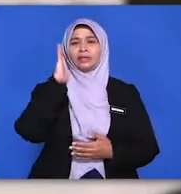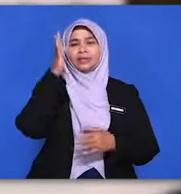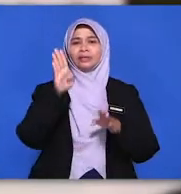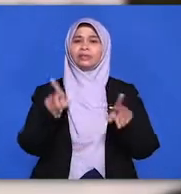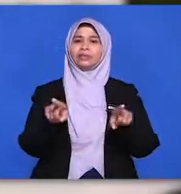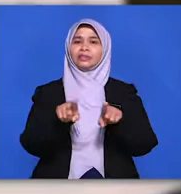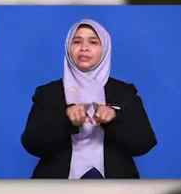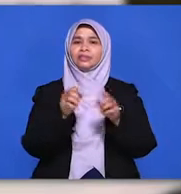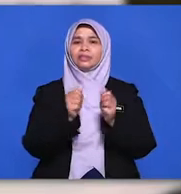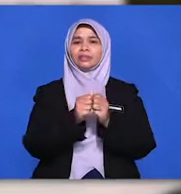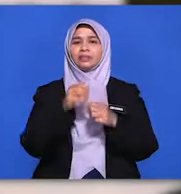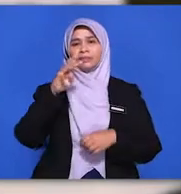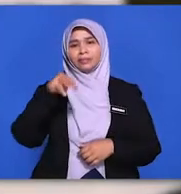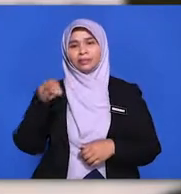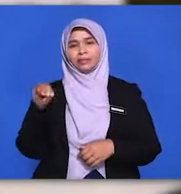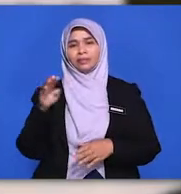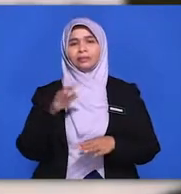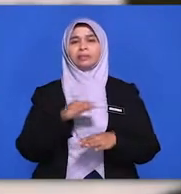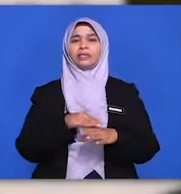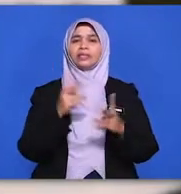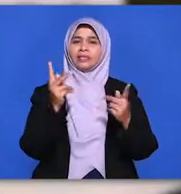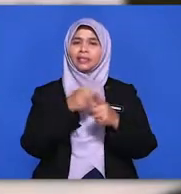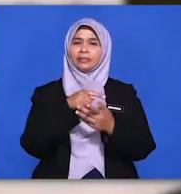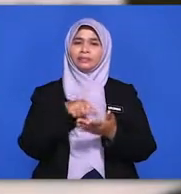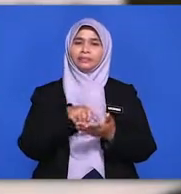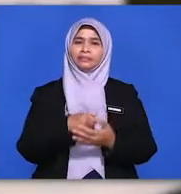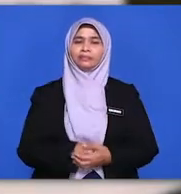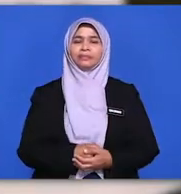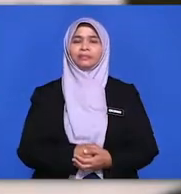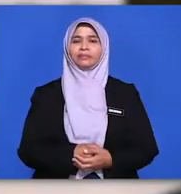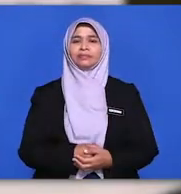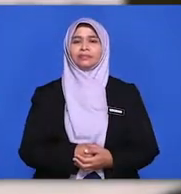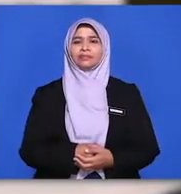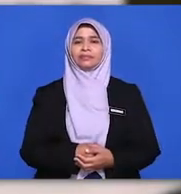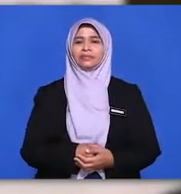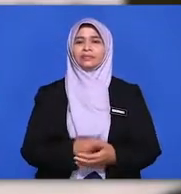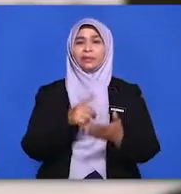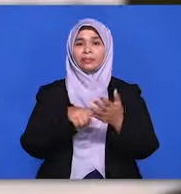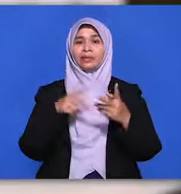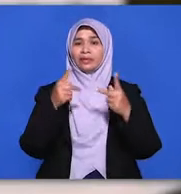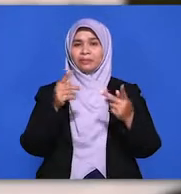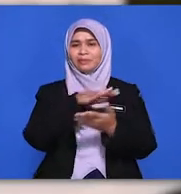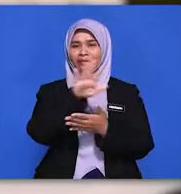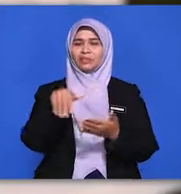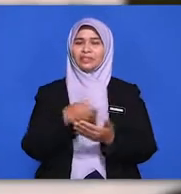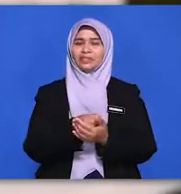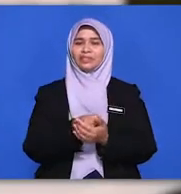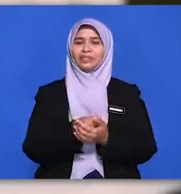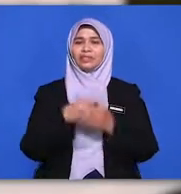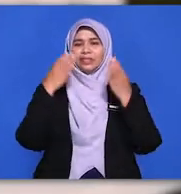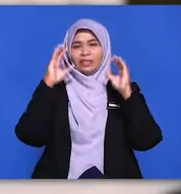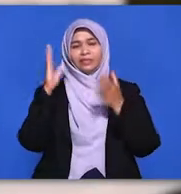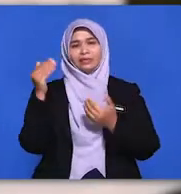bersama dengan murid-murid pada sesi pembelajaran kali ini. Apa khabar semua?